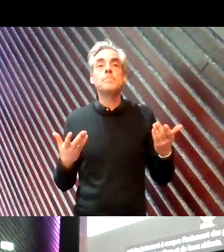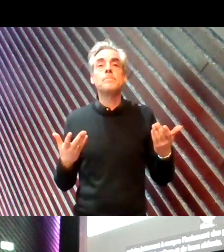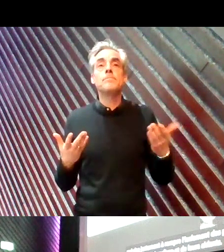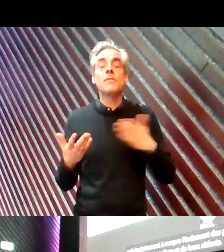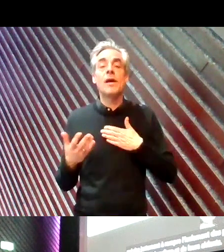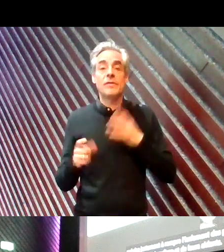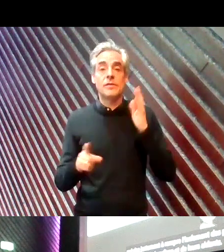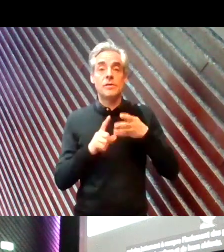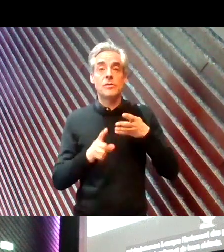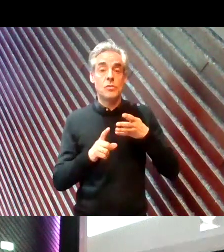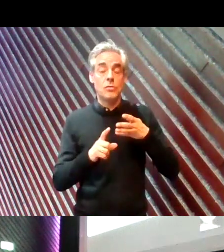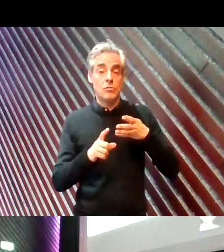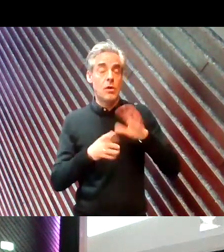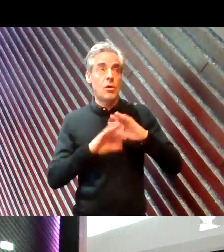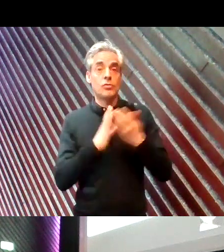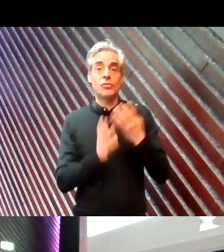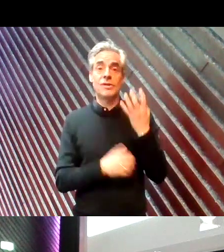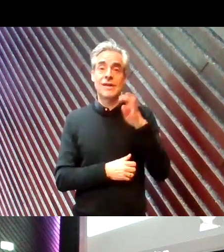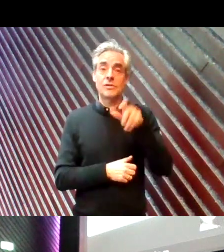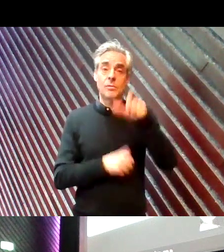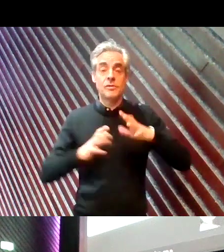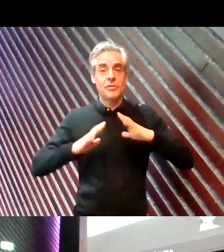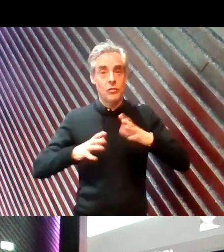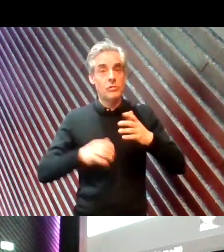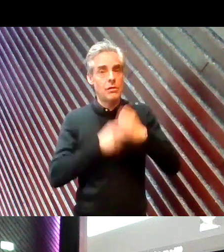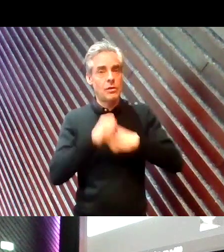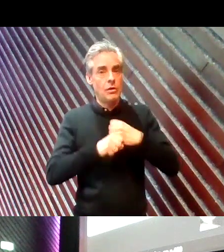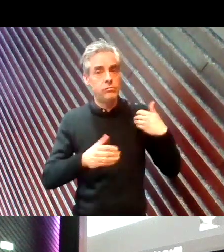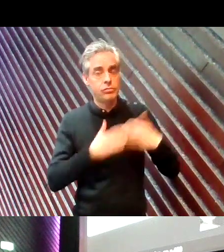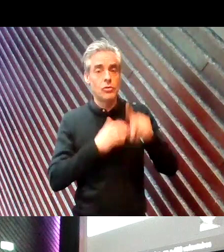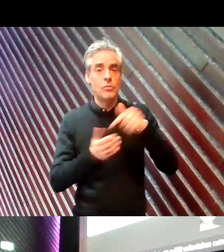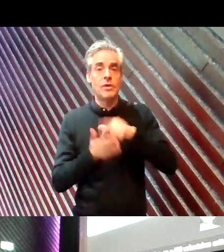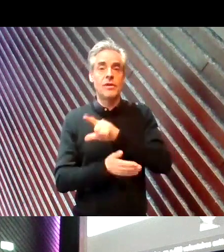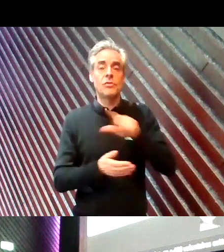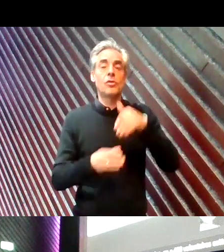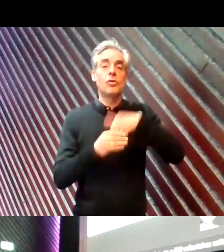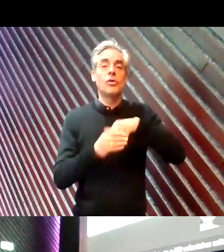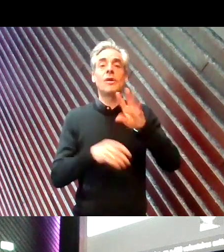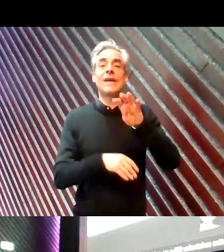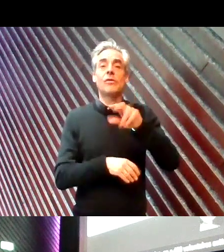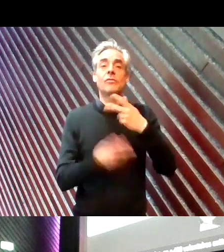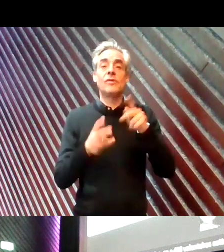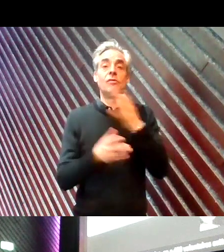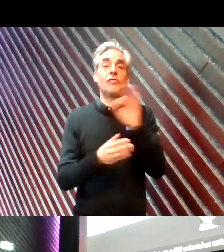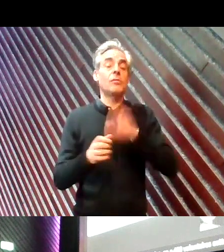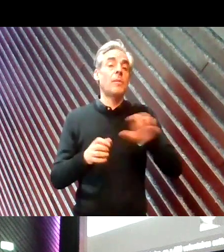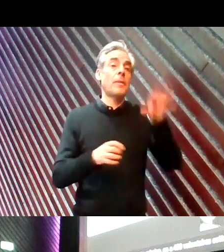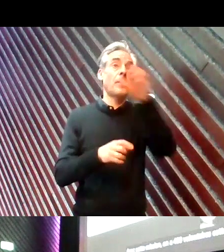avec cette mission, on a donc 400 volontaires cette année qui sont dans 40 villes de France, donc il y aussi un maillage territorial,